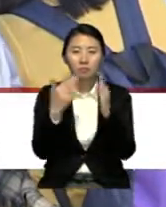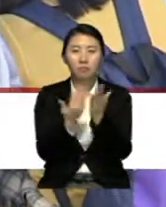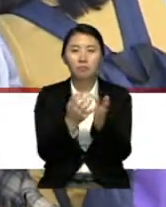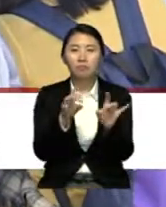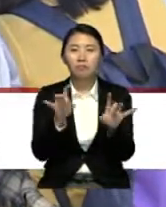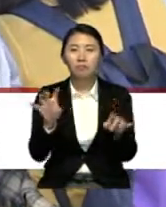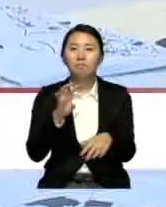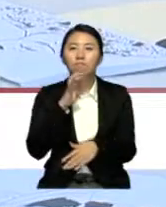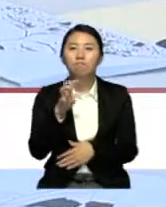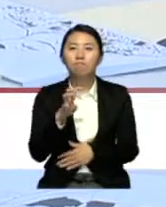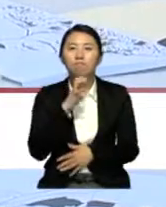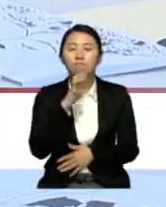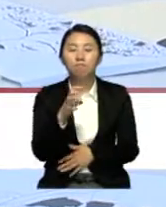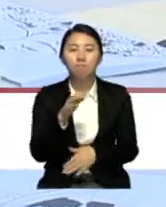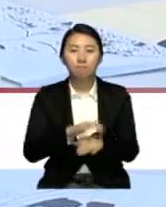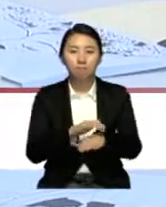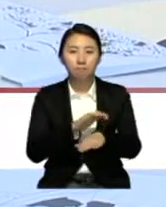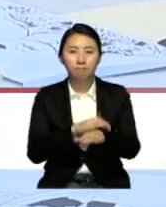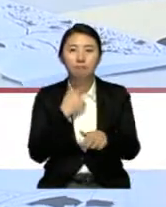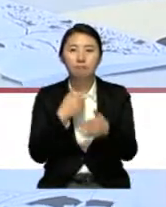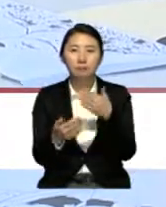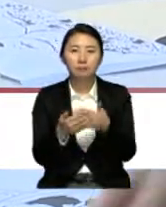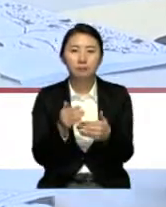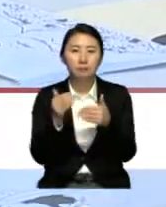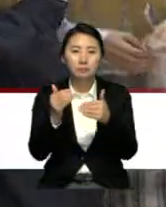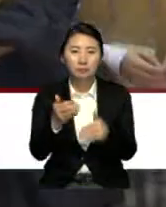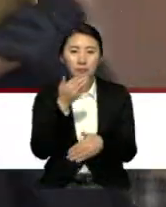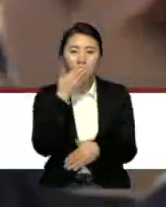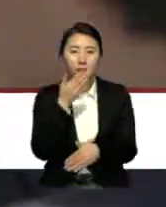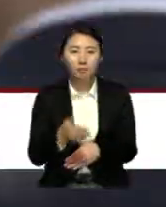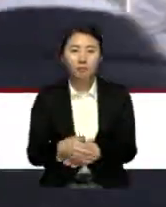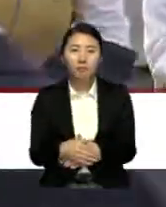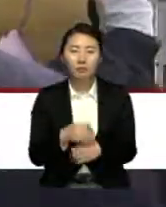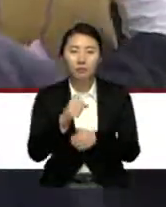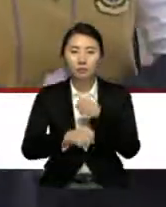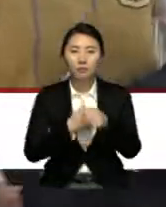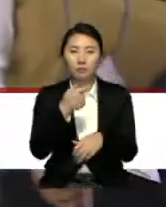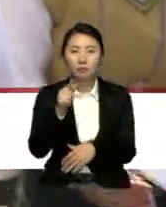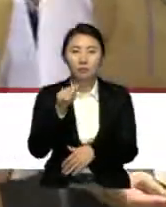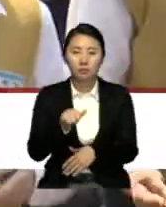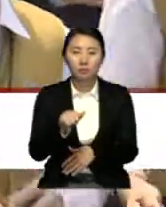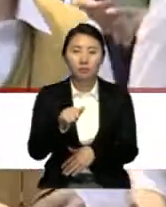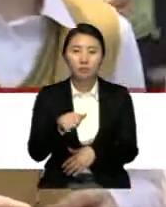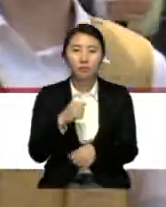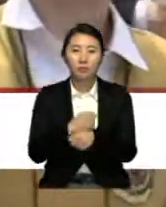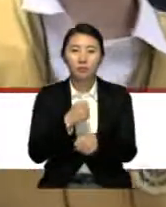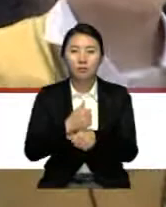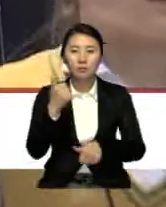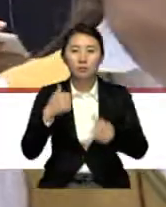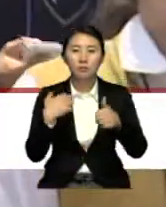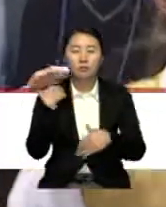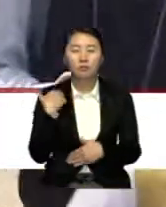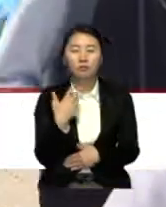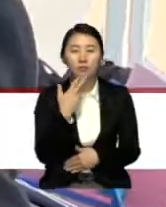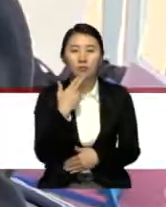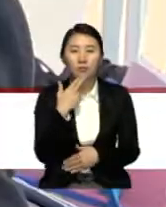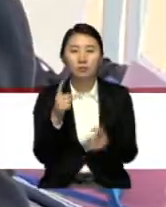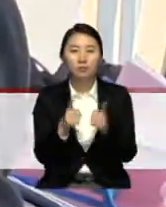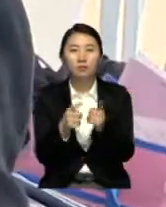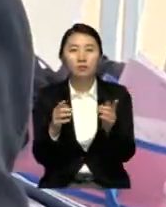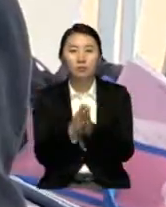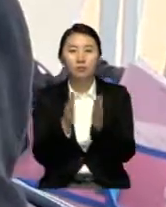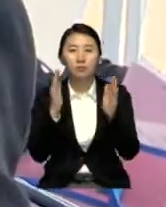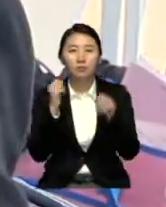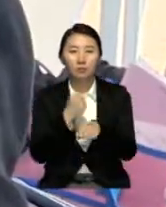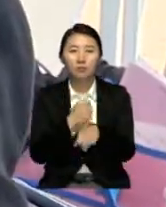각각 40분씩 실습이나 체험을 진행했습니다. 자유학기제 도입에 따라 시험에 부담 없이 학생들이 직접